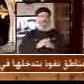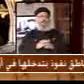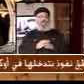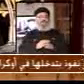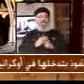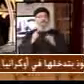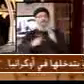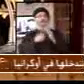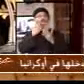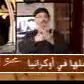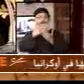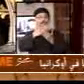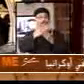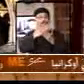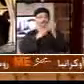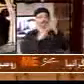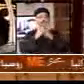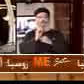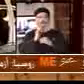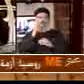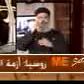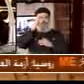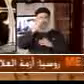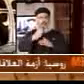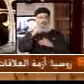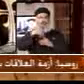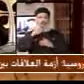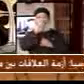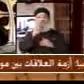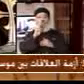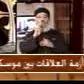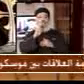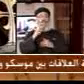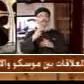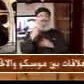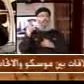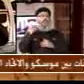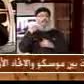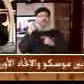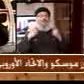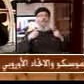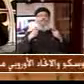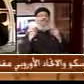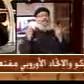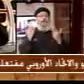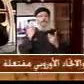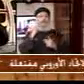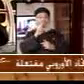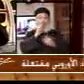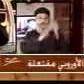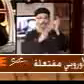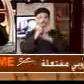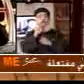يبتدي المسيح يدخلهم في عمق السؤال بتاع النهاردة، وهو كم عندكم من الخبز؟